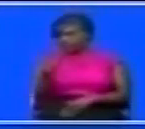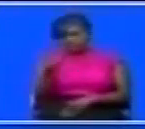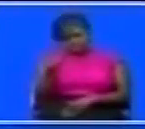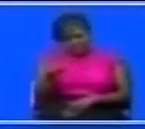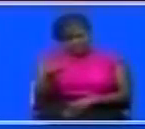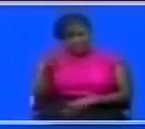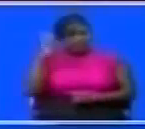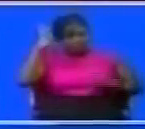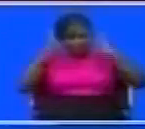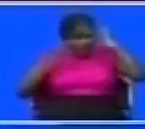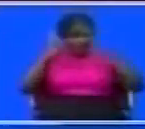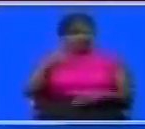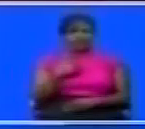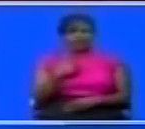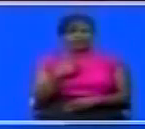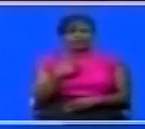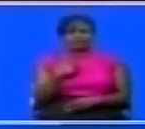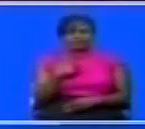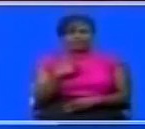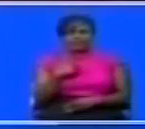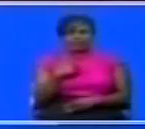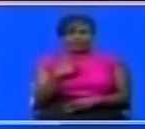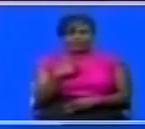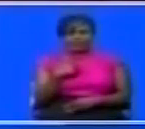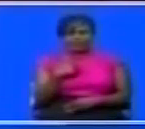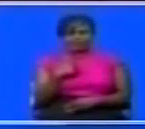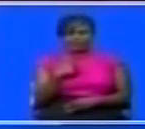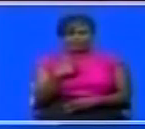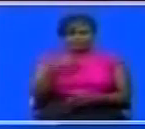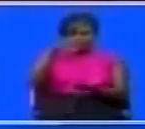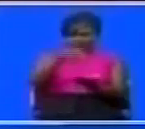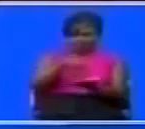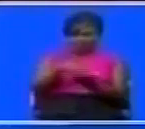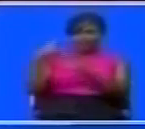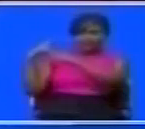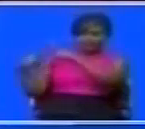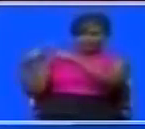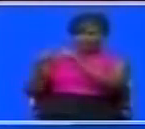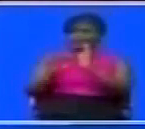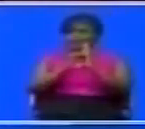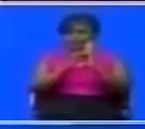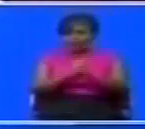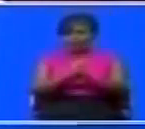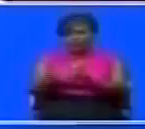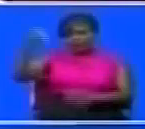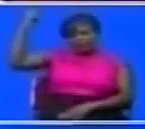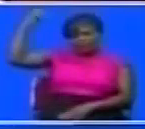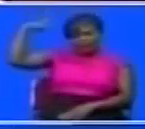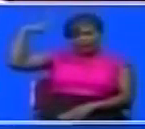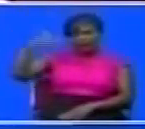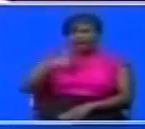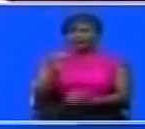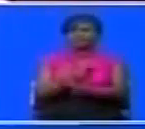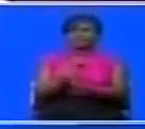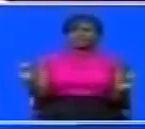kutiliwa imani. Ile challenge Kenya anapitia ni kwamba sasa kama vile unasema hakuna stima, sasa